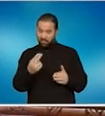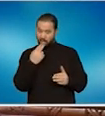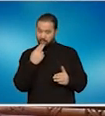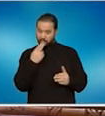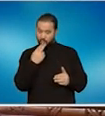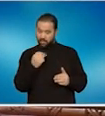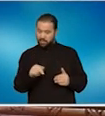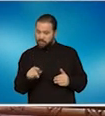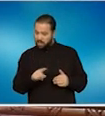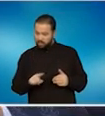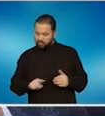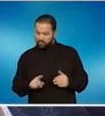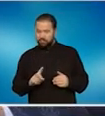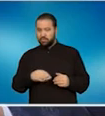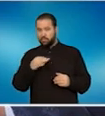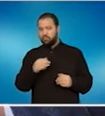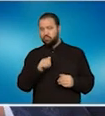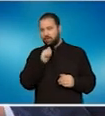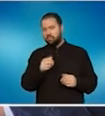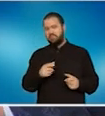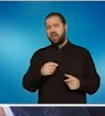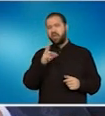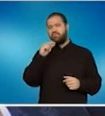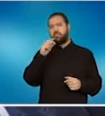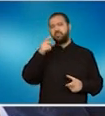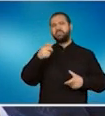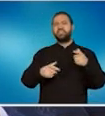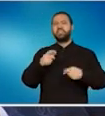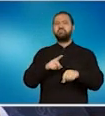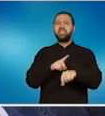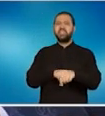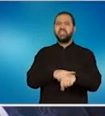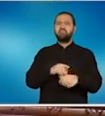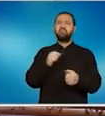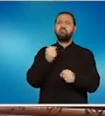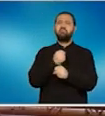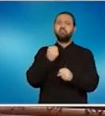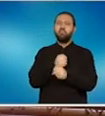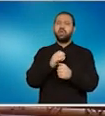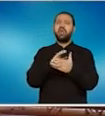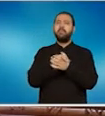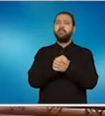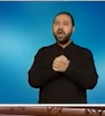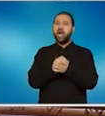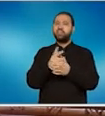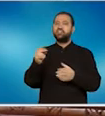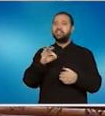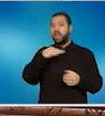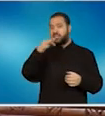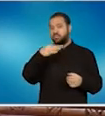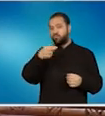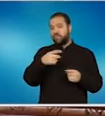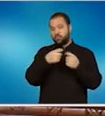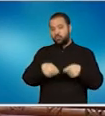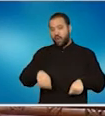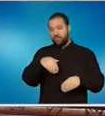de cenzura respectivă. Vorbește despre timp, despre muncă, despre pace, le adaugă pe toate. Dar zice, toate în